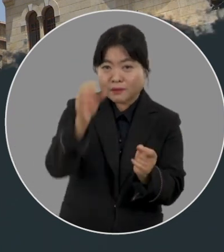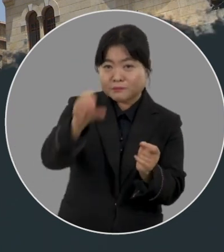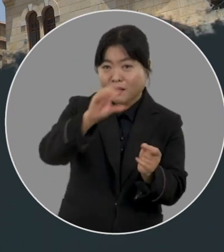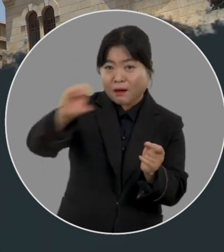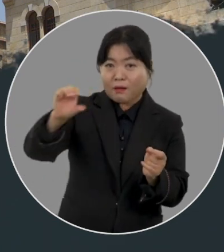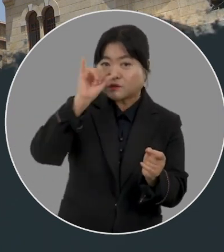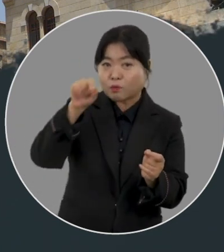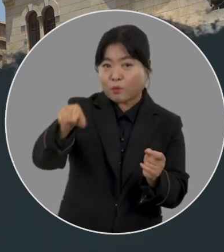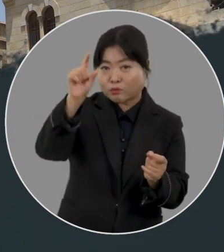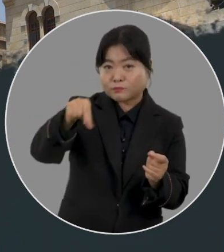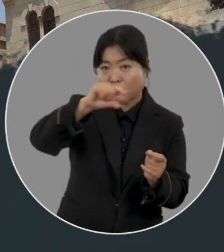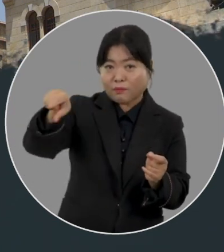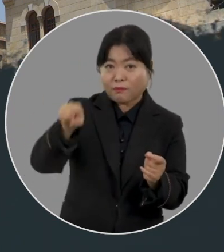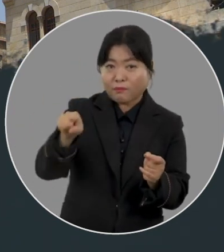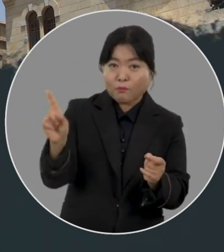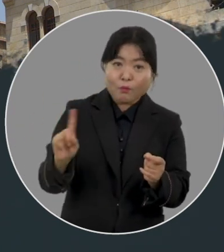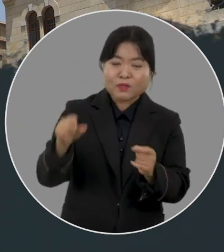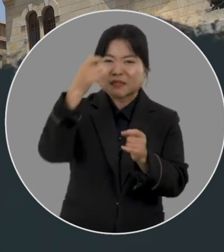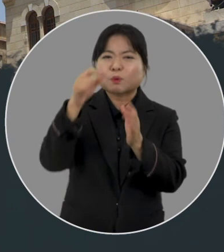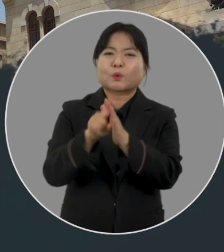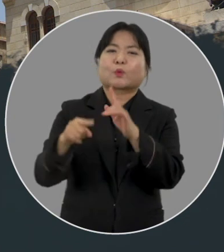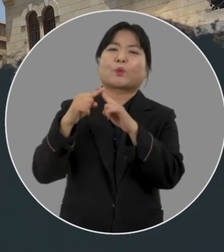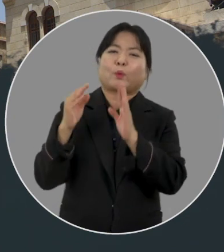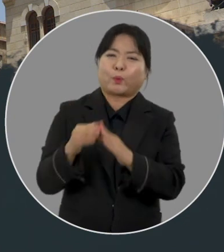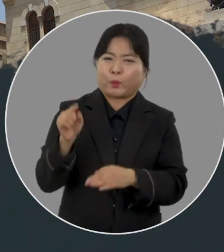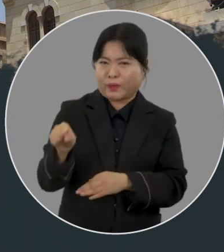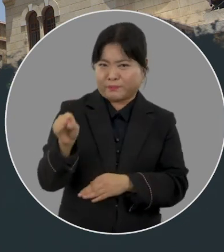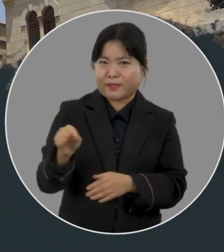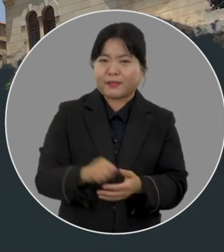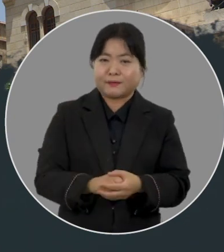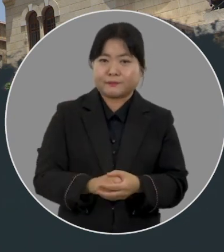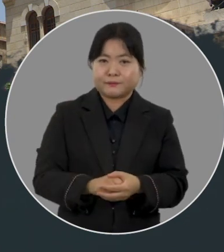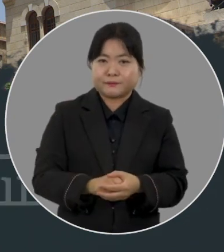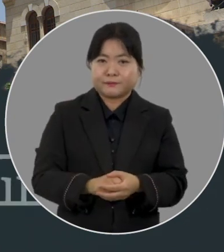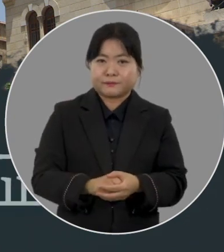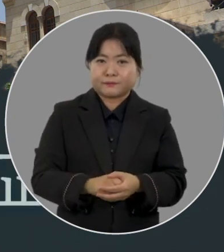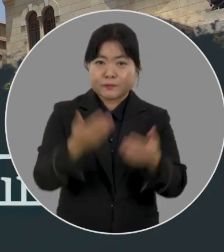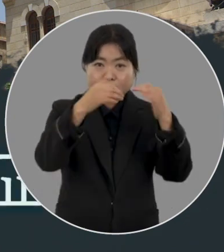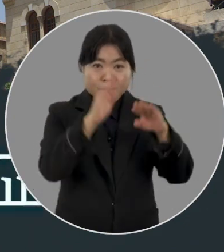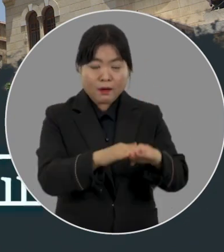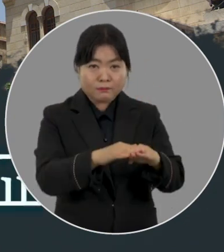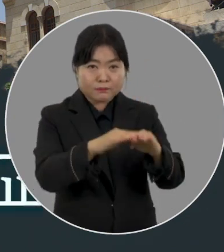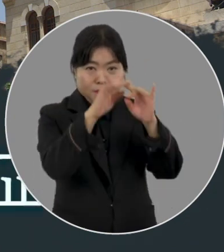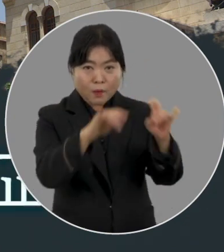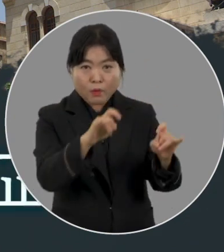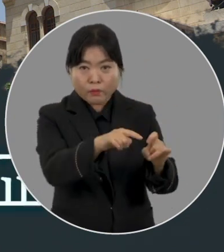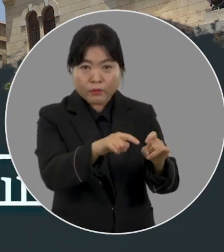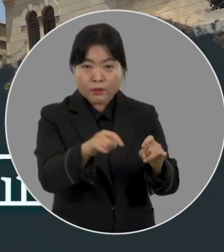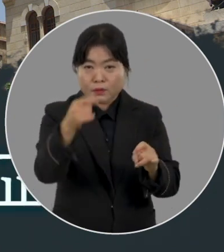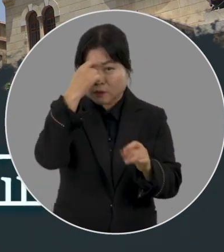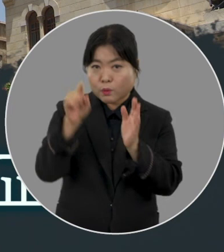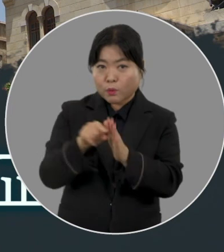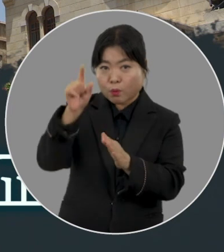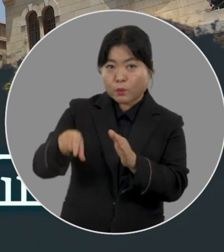십자가가 보이지 않습니까? 이게 기독교 이제 교회입니다. 이슬람 사원과